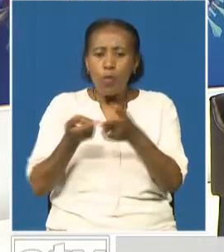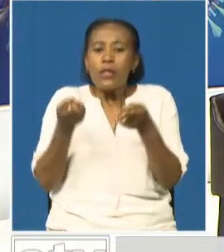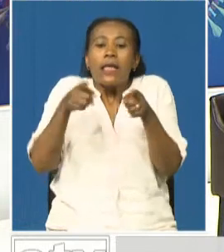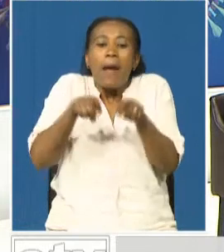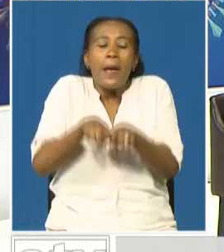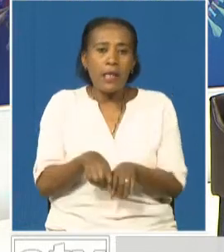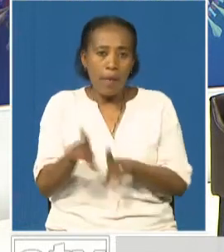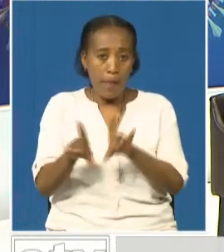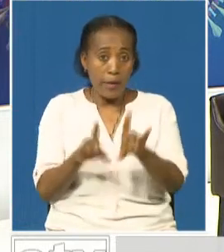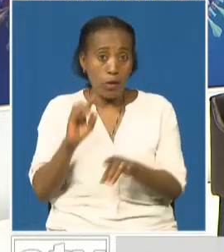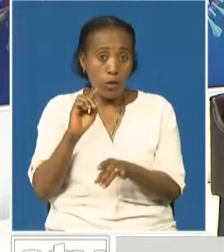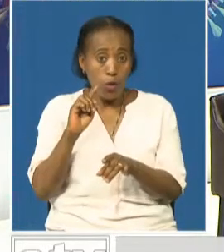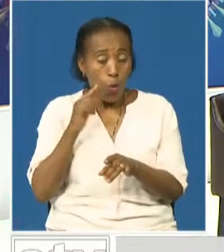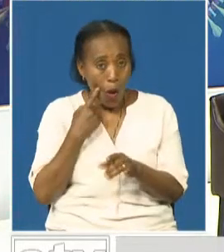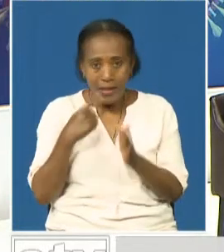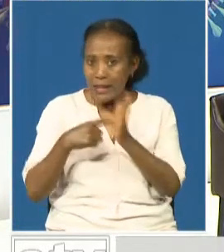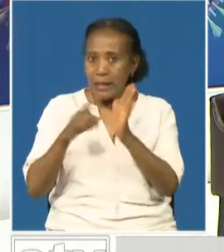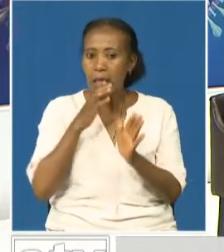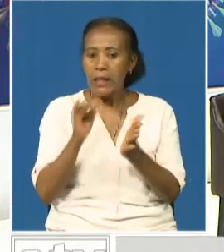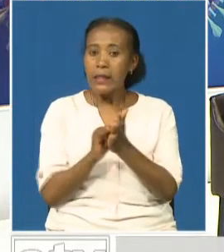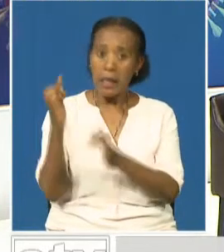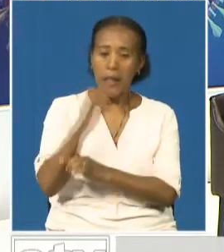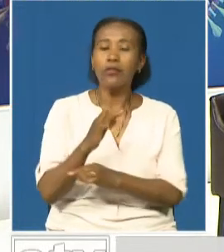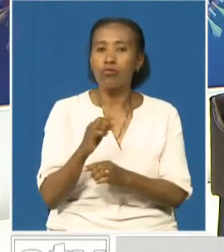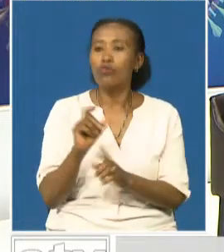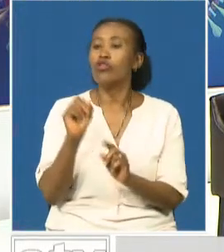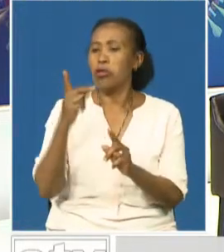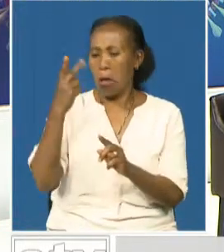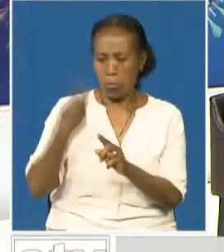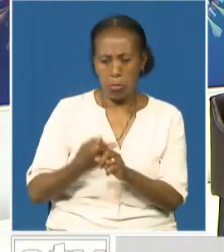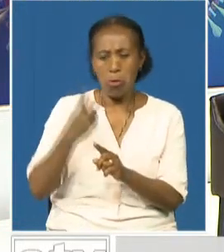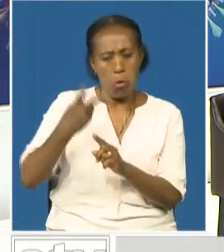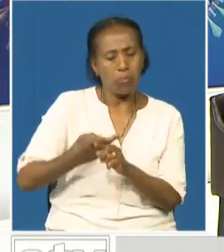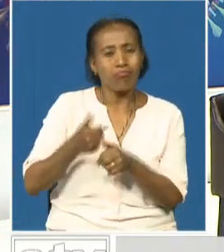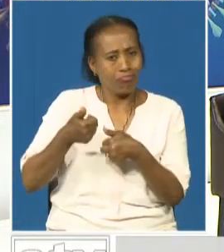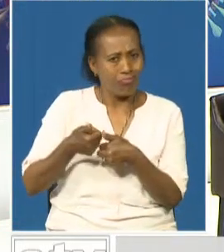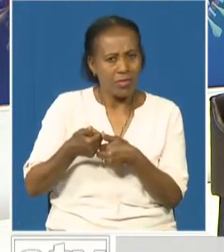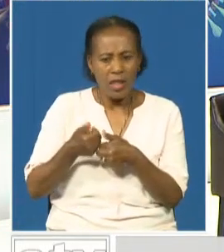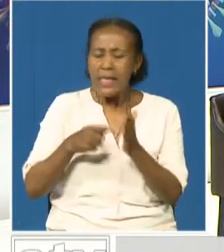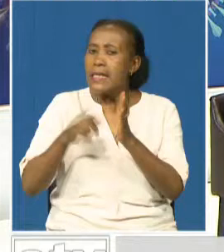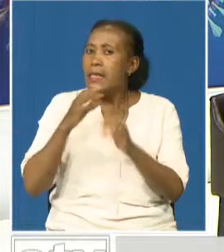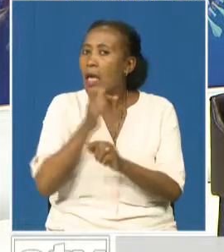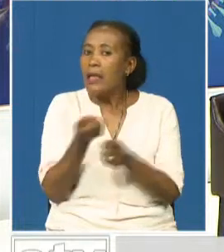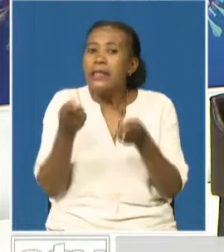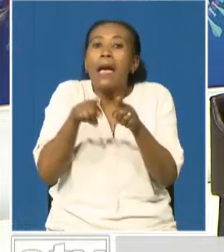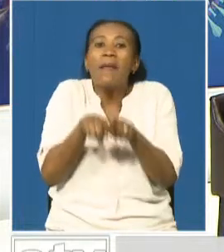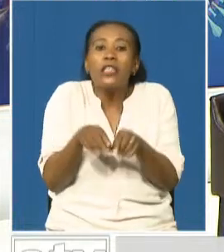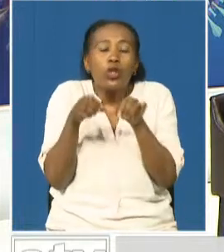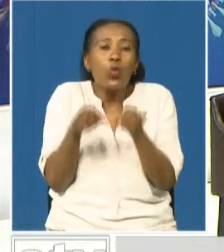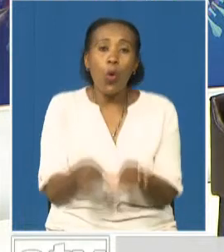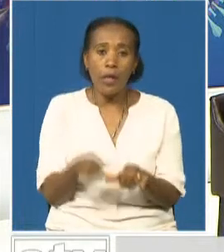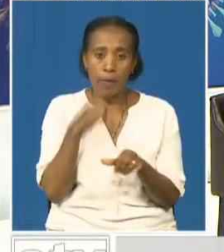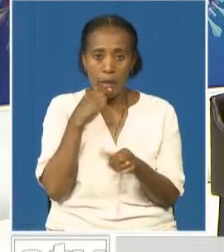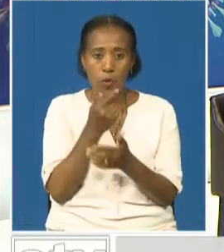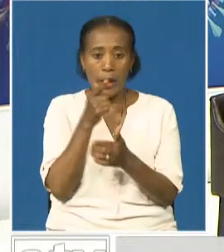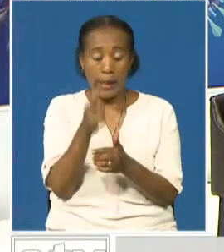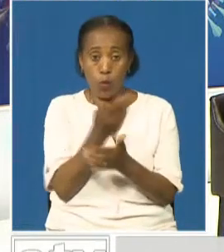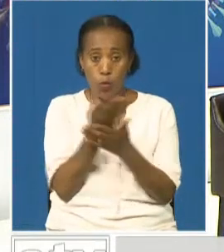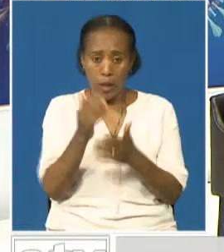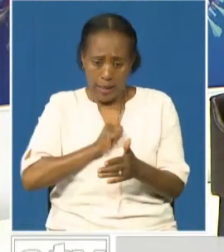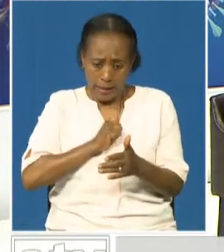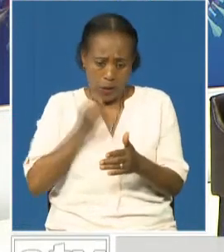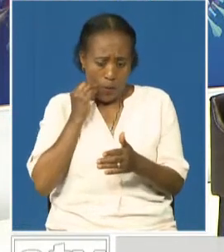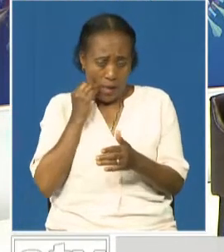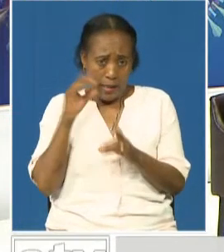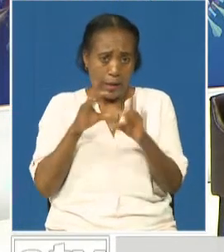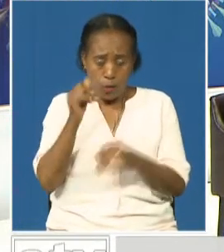መቼ እንደሚያደርጉት እንኳን ግልጽ አይደለም። እስከዚህ ቀን ነው ቢባል እሺ፣ ለአንድ ወር ነው ለሁለት ወር ይባላል፣ ግልጽ አይደለም እስከ መች ድረስ ሊቆይ እንደሚችል ያ ጉዳይ። ራሳቸውን